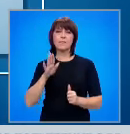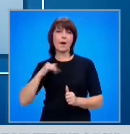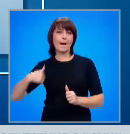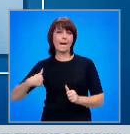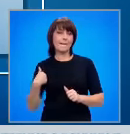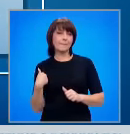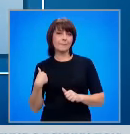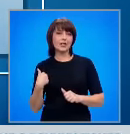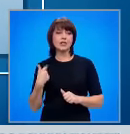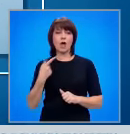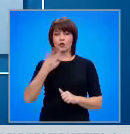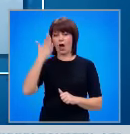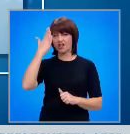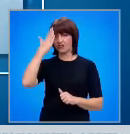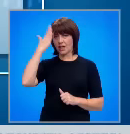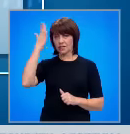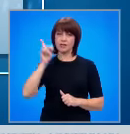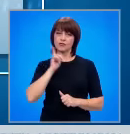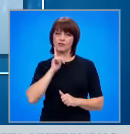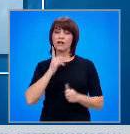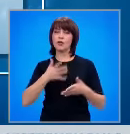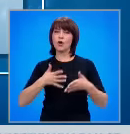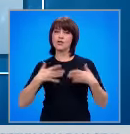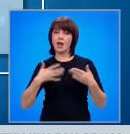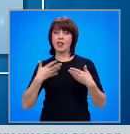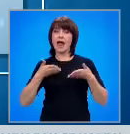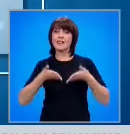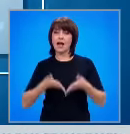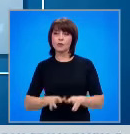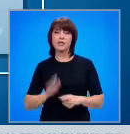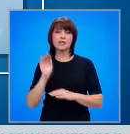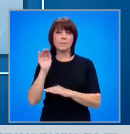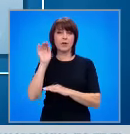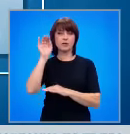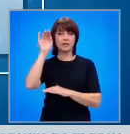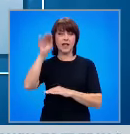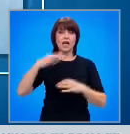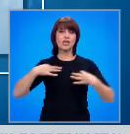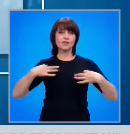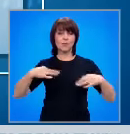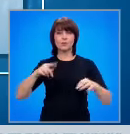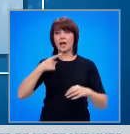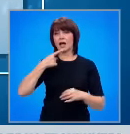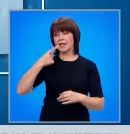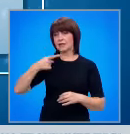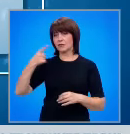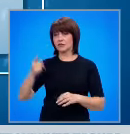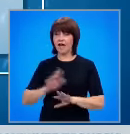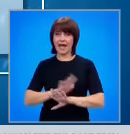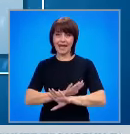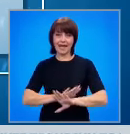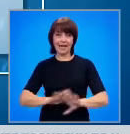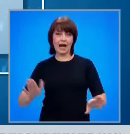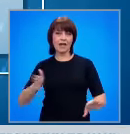неподкупен патриот, който желае на родината си просперитет, мирен живот, свобода на словото и край на гибелта на нашите деца